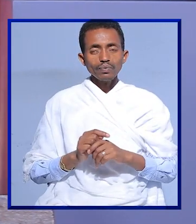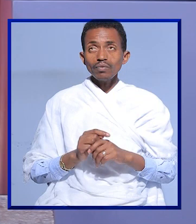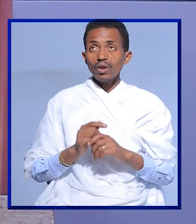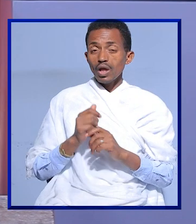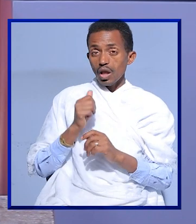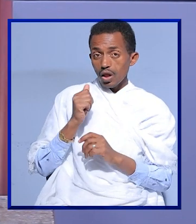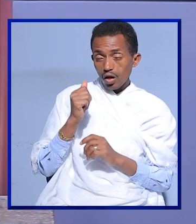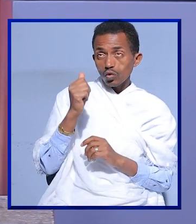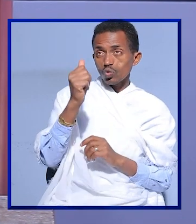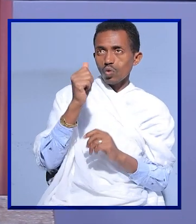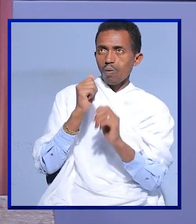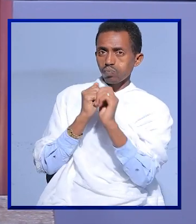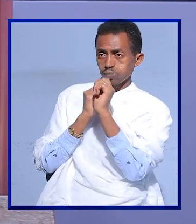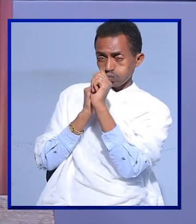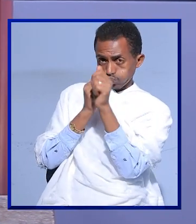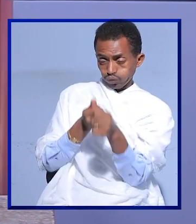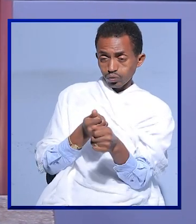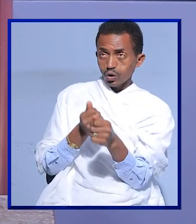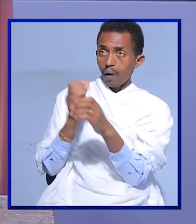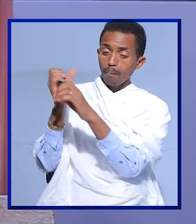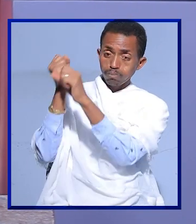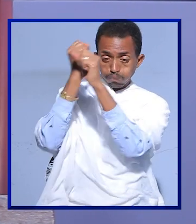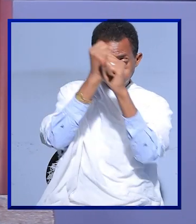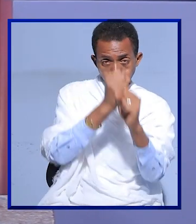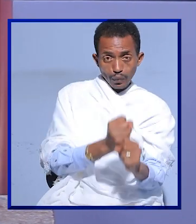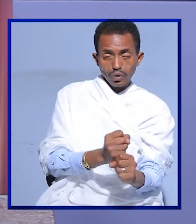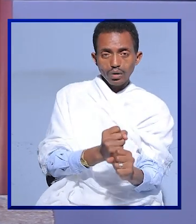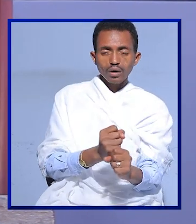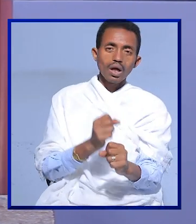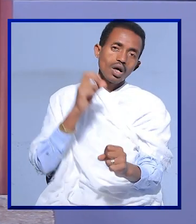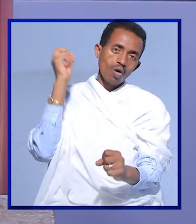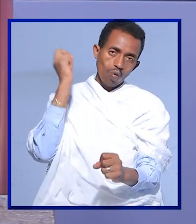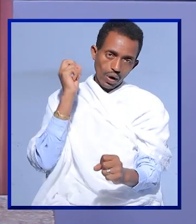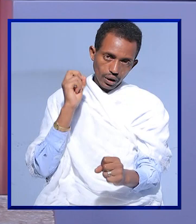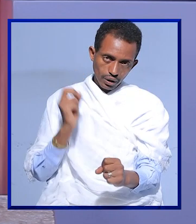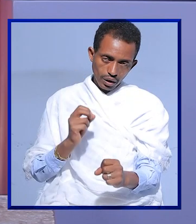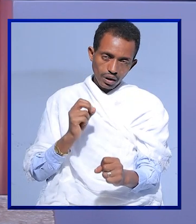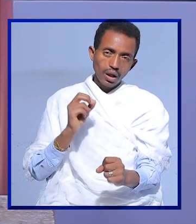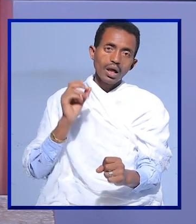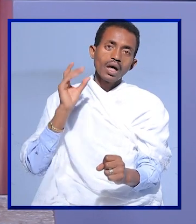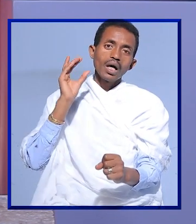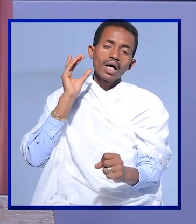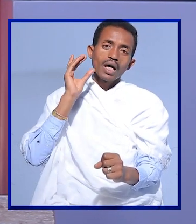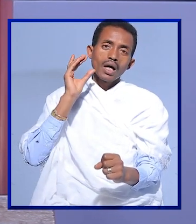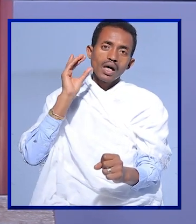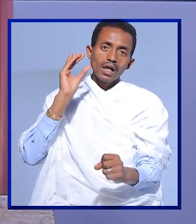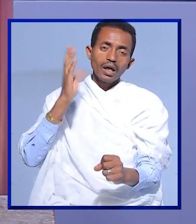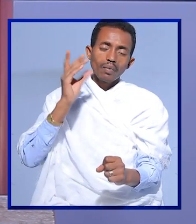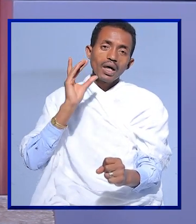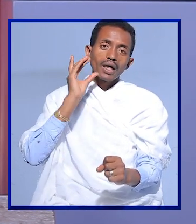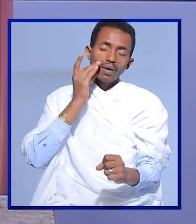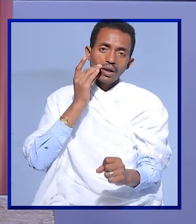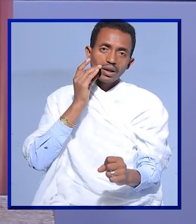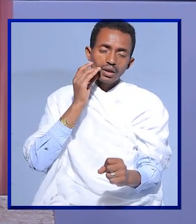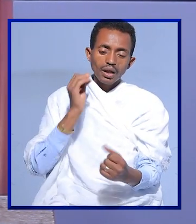ለሱ እጅ መንሻ ይዘውት የሄዱትን ወርቅ፣ ከርቤ፣ እጣን፣ የእጅ